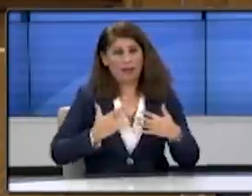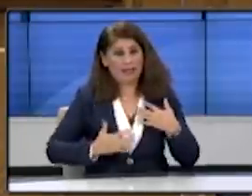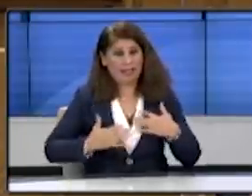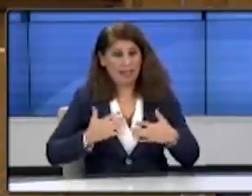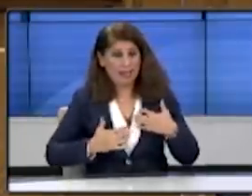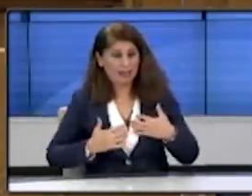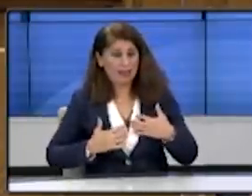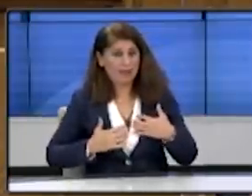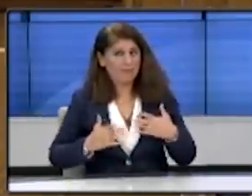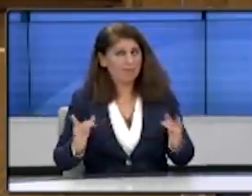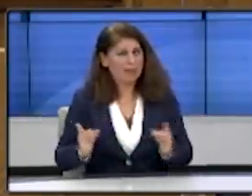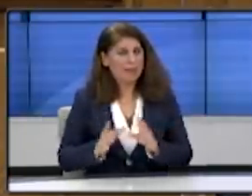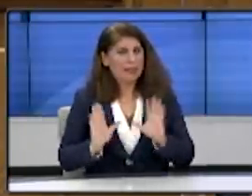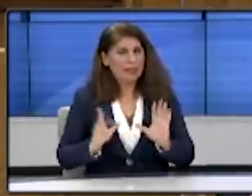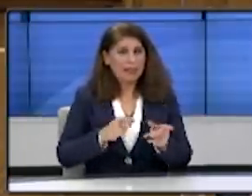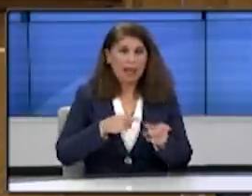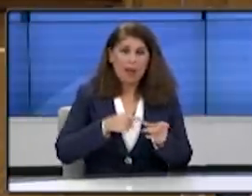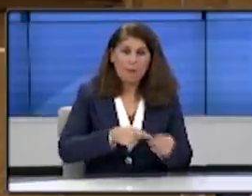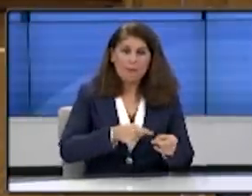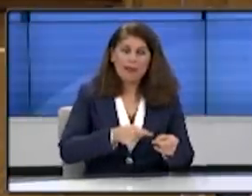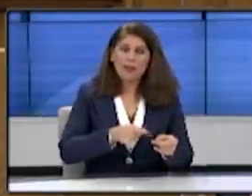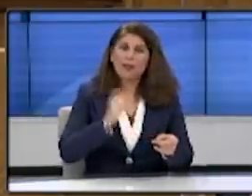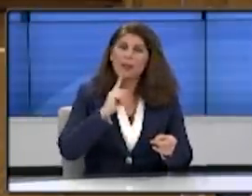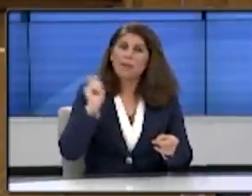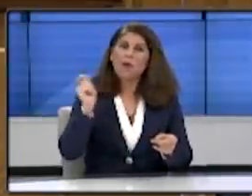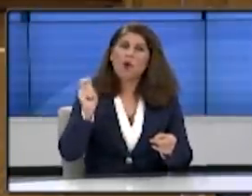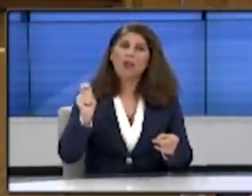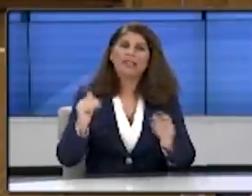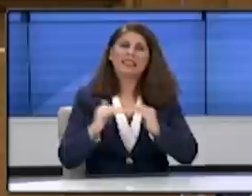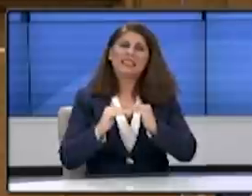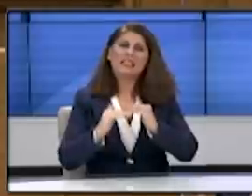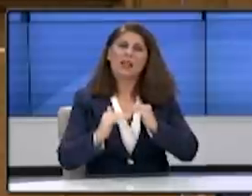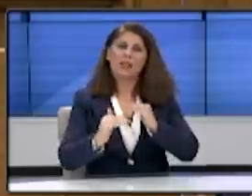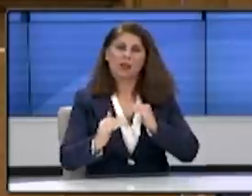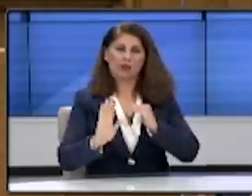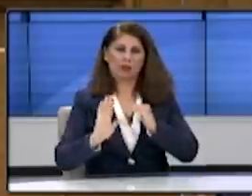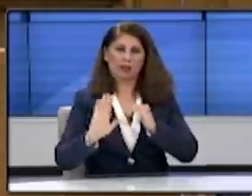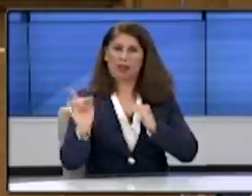ανησυχία του μην τυχόν και απειληθεί η πολιτική σταθερότητα.